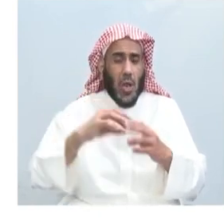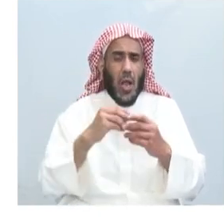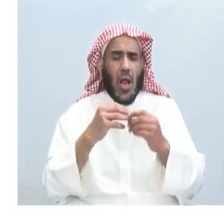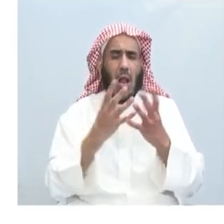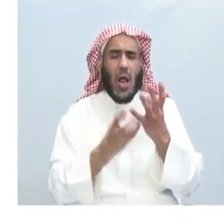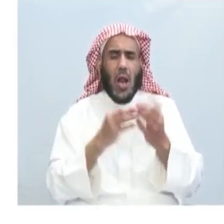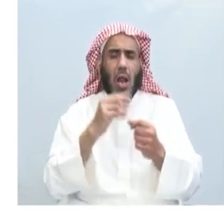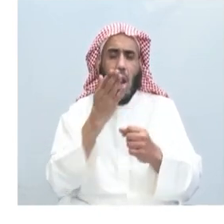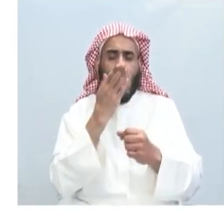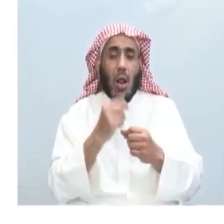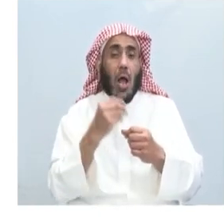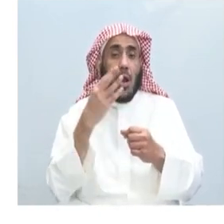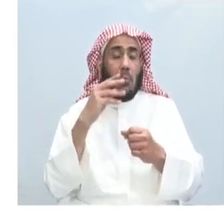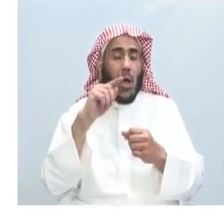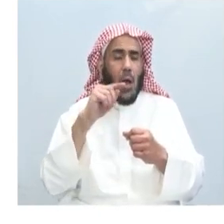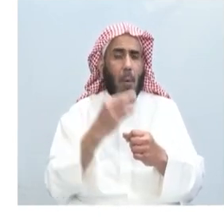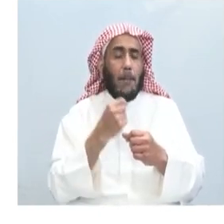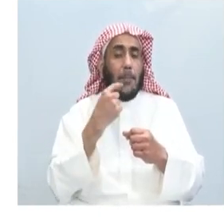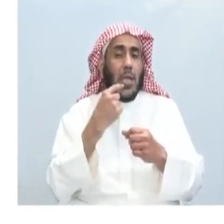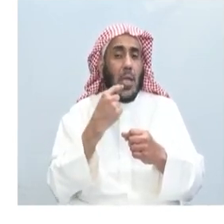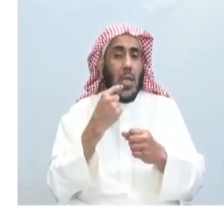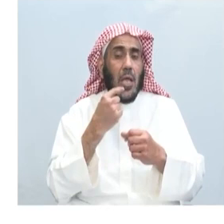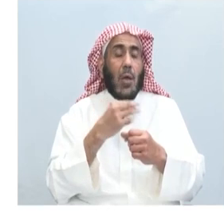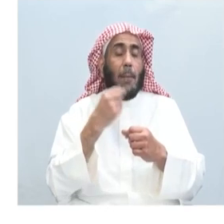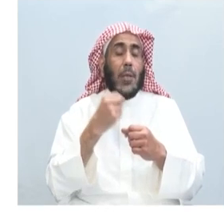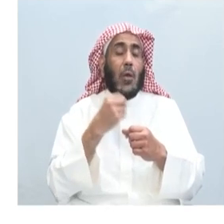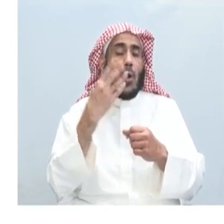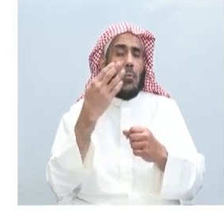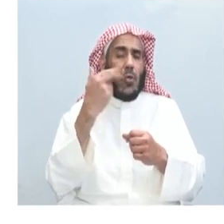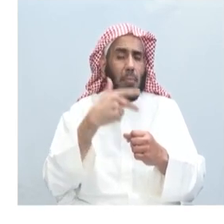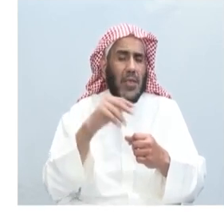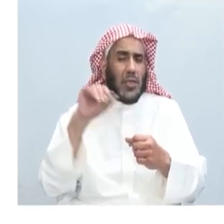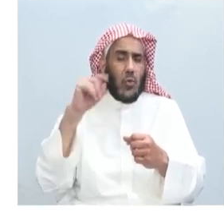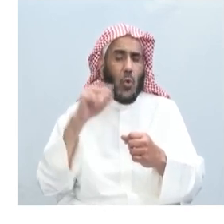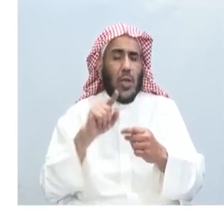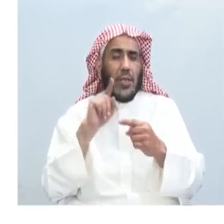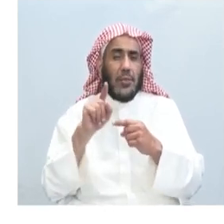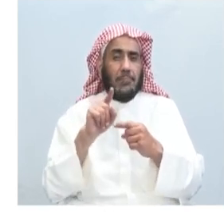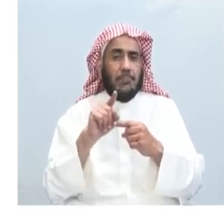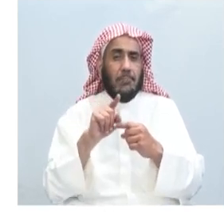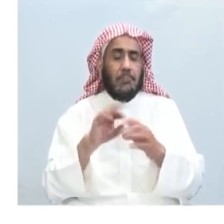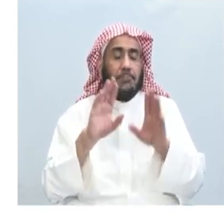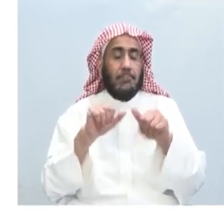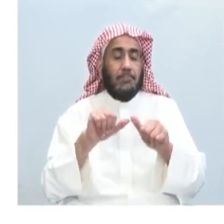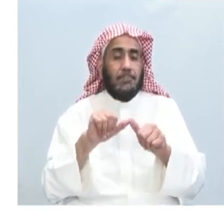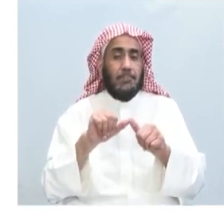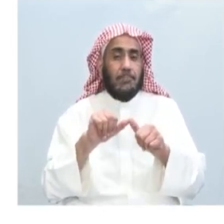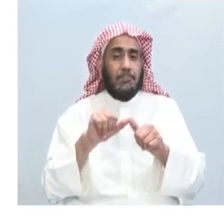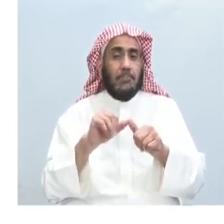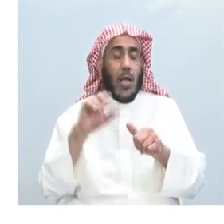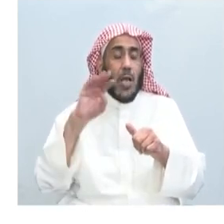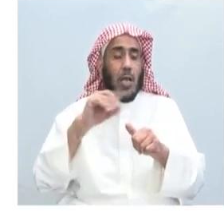النوعيه للماء وهي 4. 184 جول لدينا هنا طبعا